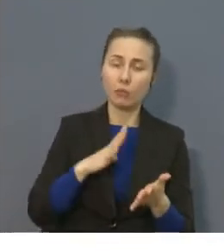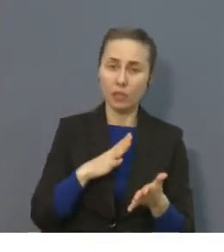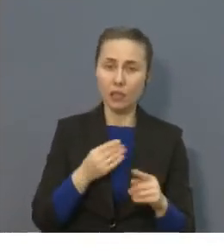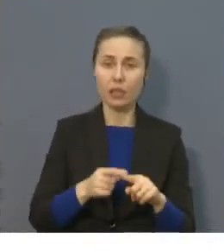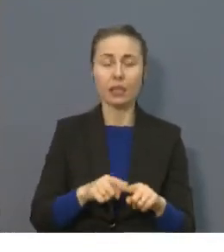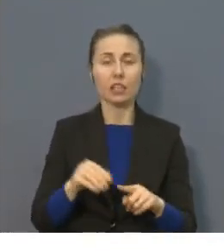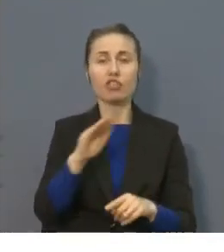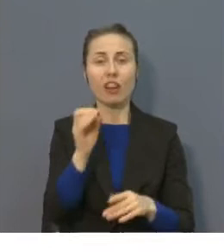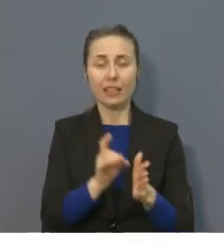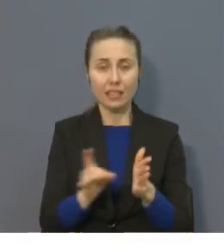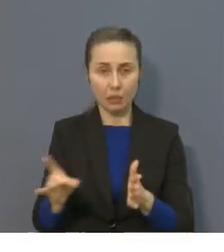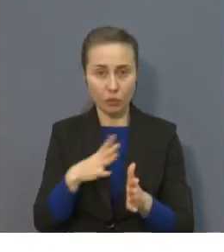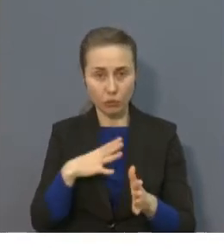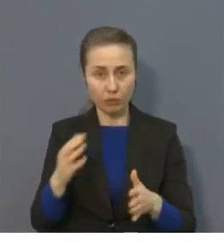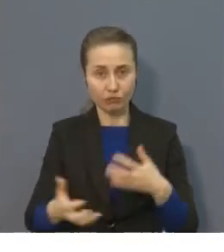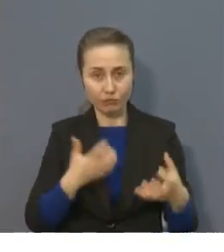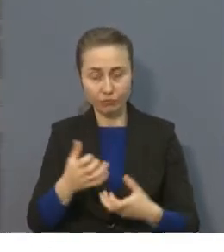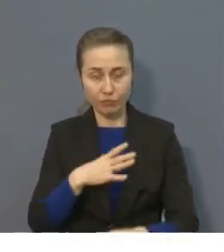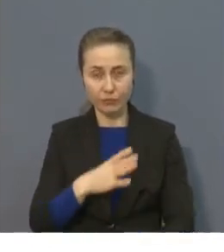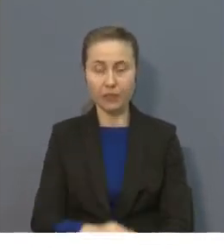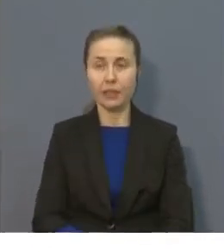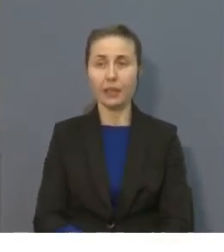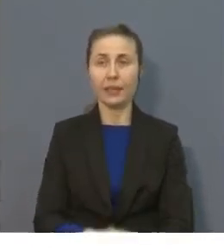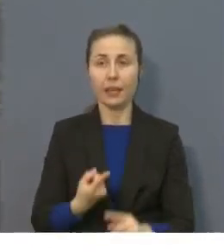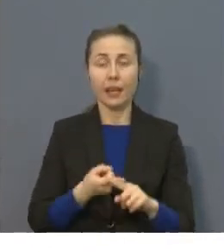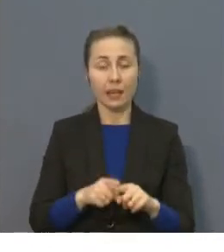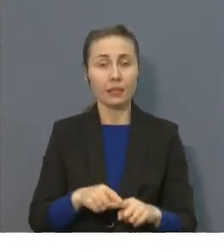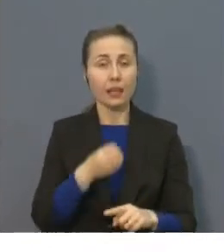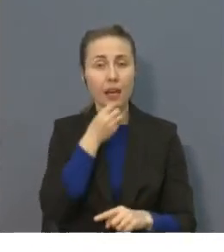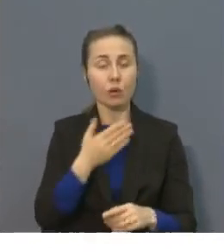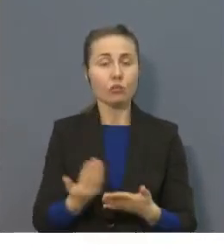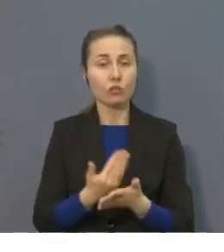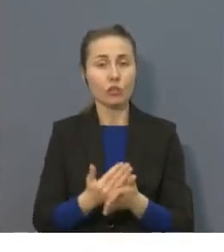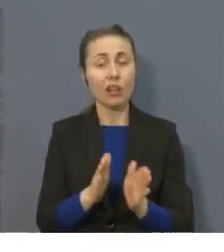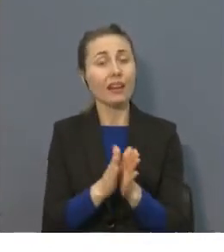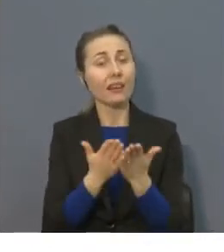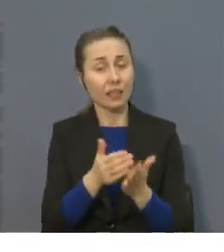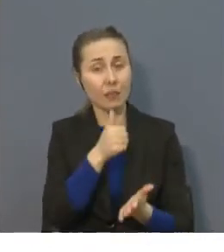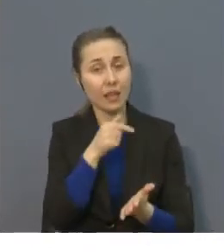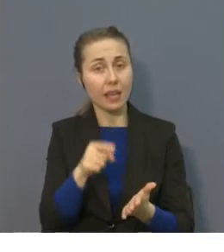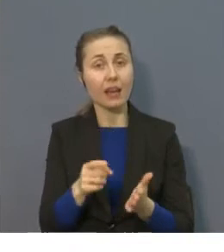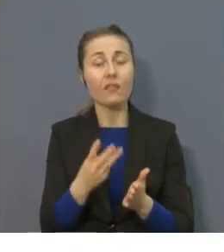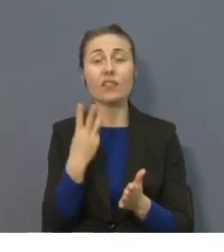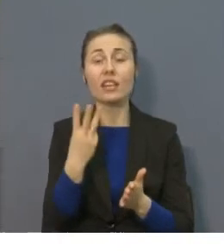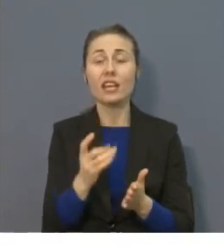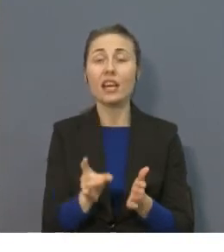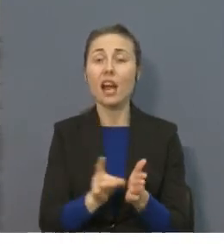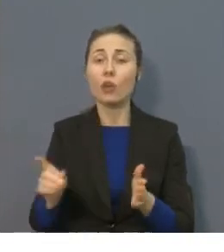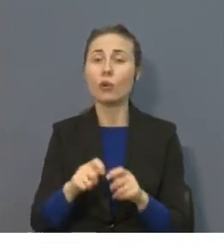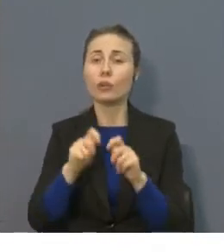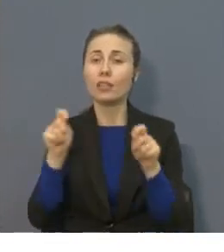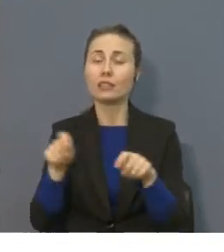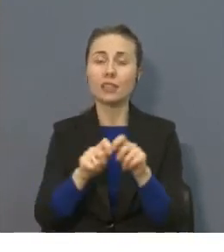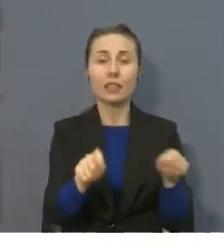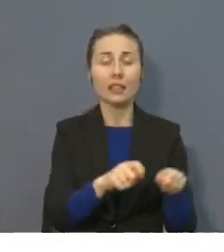осындай кітаптарымыз жарық көріп отыр. Оның ішінде аудан бойынша жаңадан ашылған ескерткіштер тізімі кірілді, оның мәліметтері